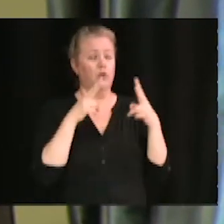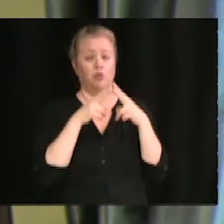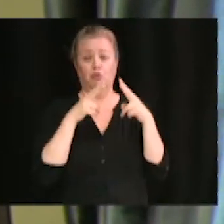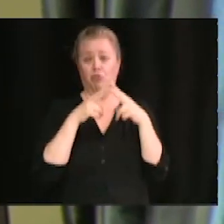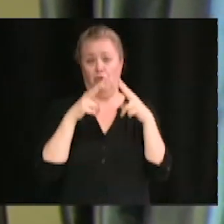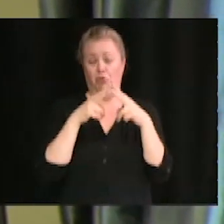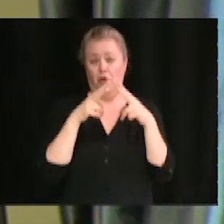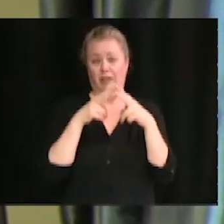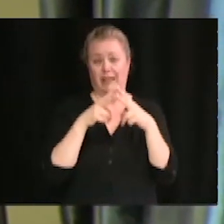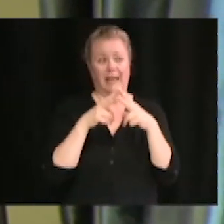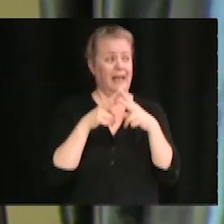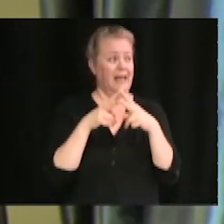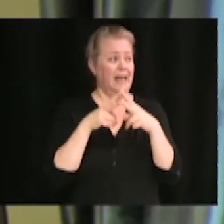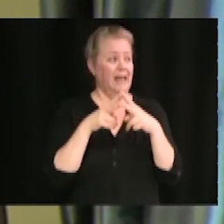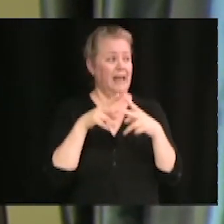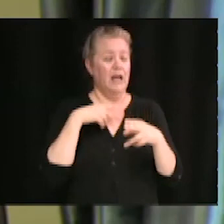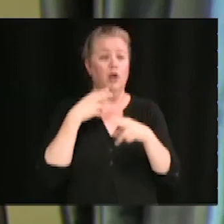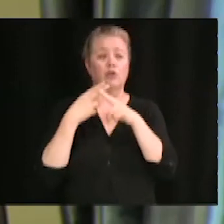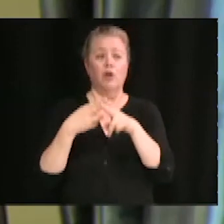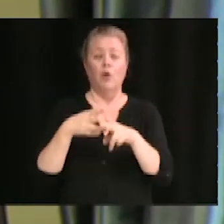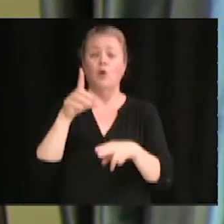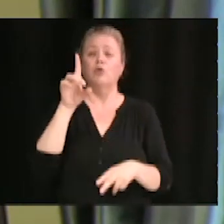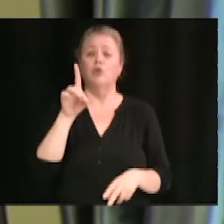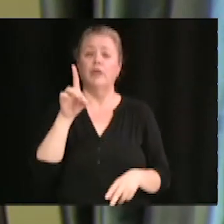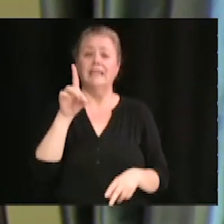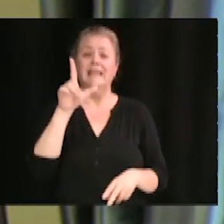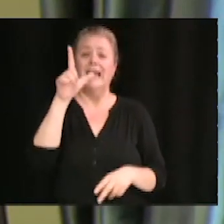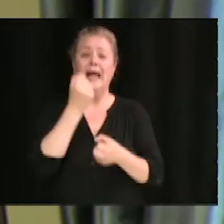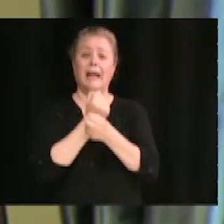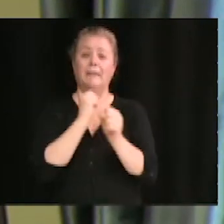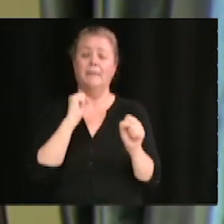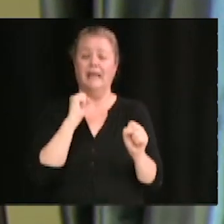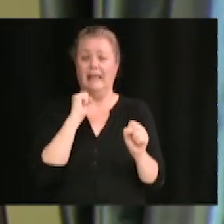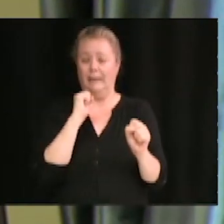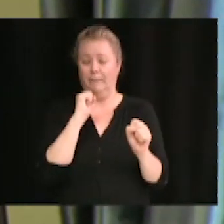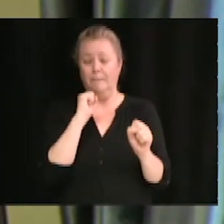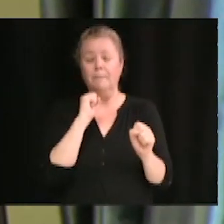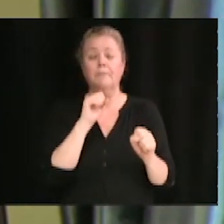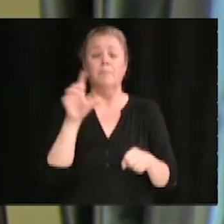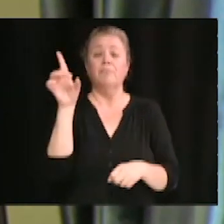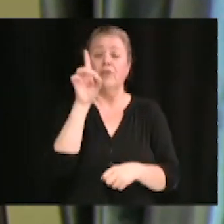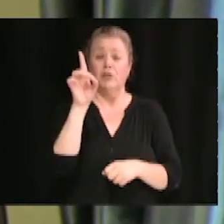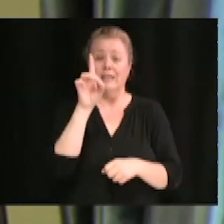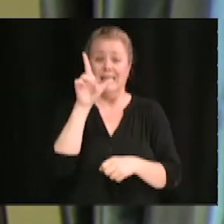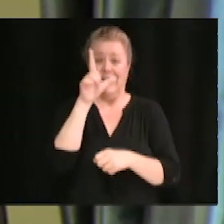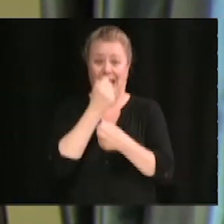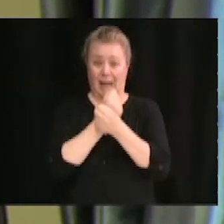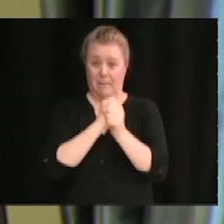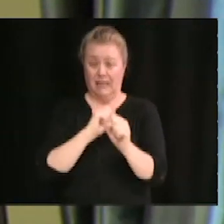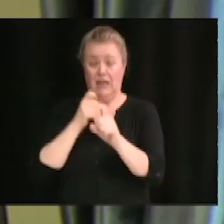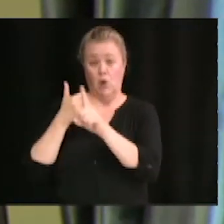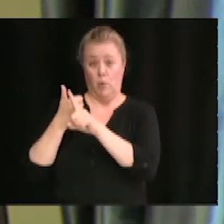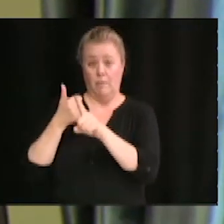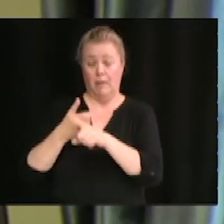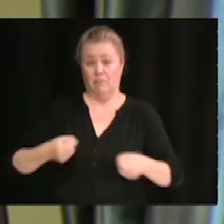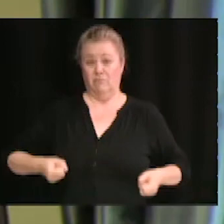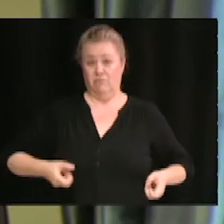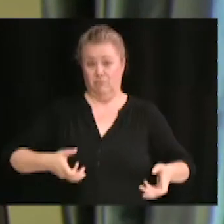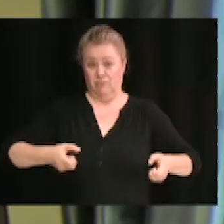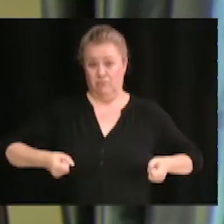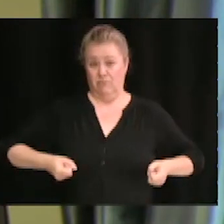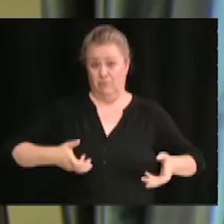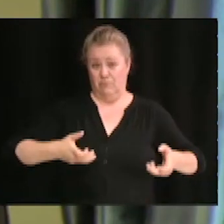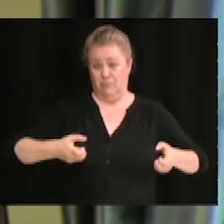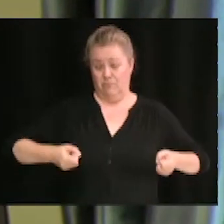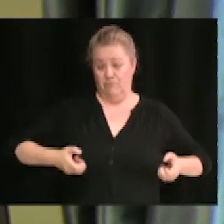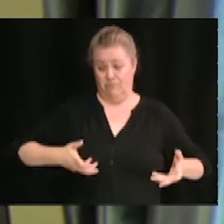autour de la table, qui s'appelle Denis Laliberté. Donc, Denis Laliberté, qui est en chaise roulante, donc il a eu un accident à la ferme